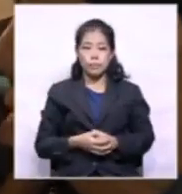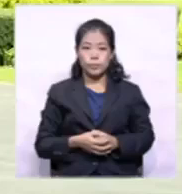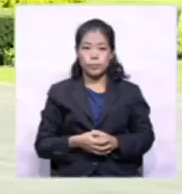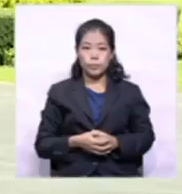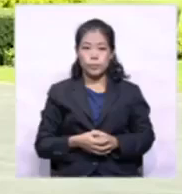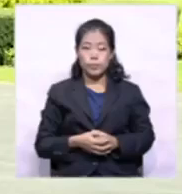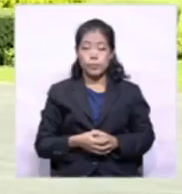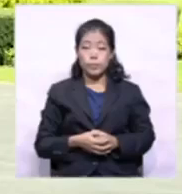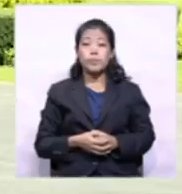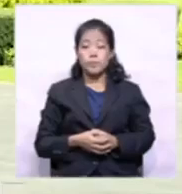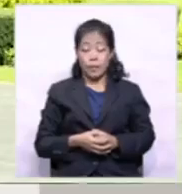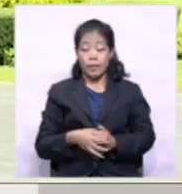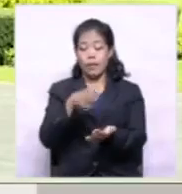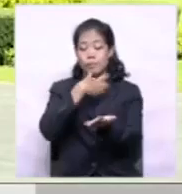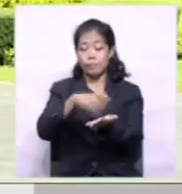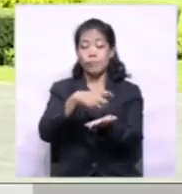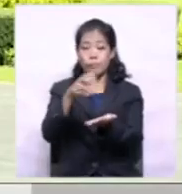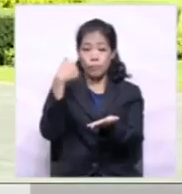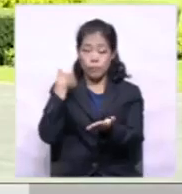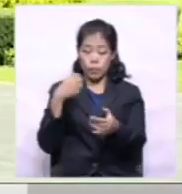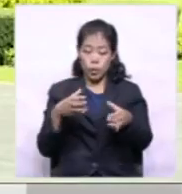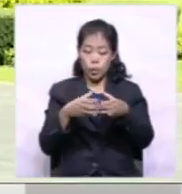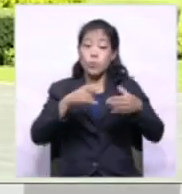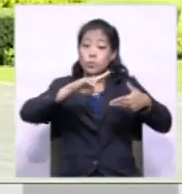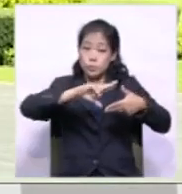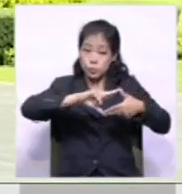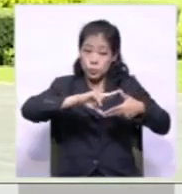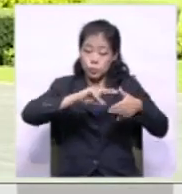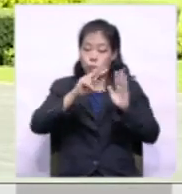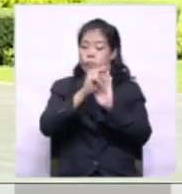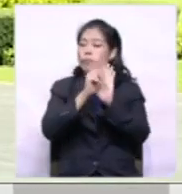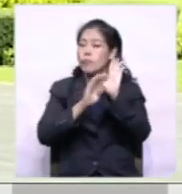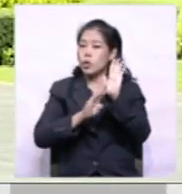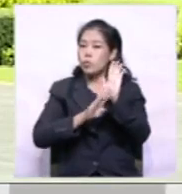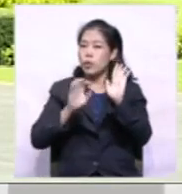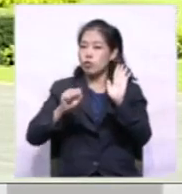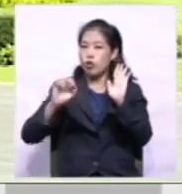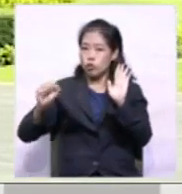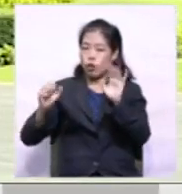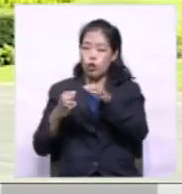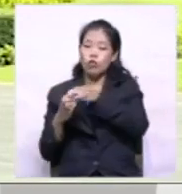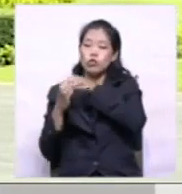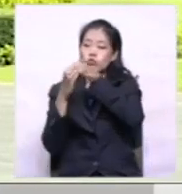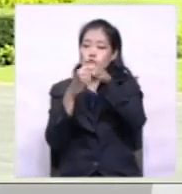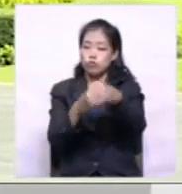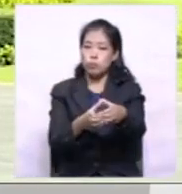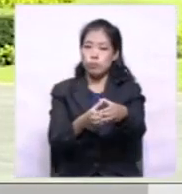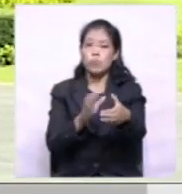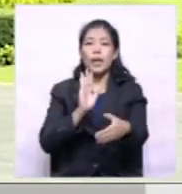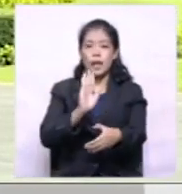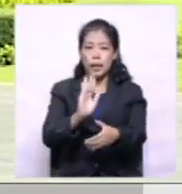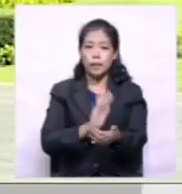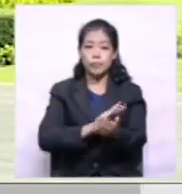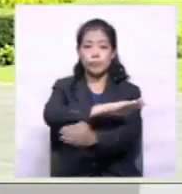ร้อยเอกธรรมนัสยังระบุด้วยนะครับว่าพรรคพลังประชารัฐไม่มีนโยบายให้ส.ส.ลงพื้นที่ข้ามเขตกันนะครับทั้งหมด